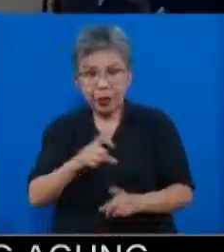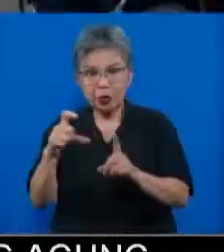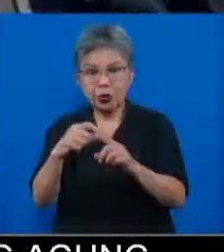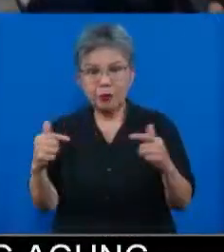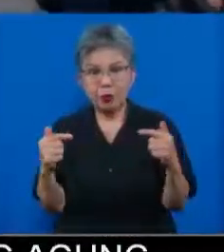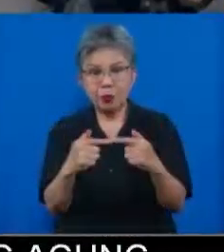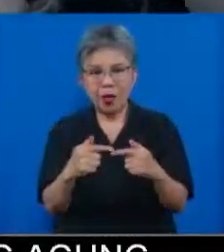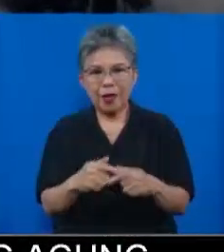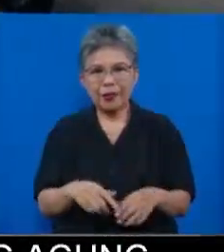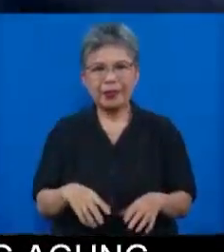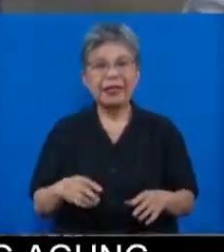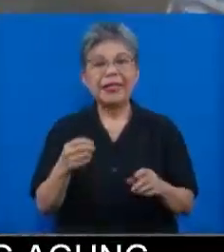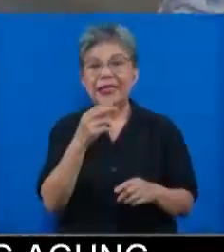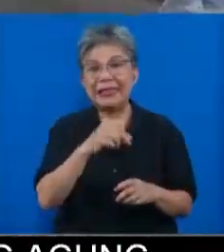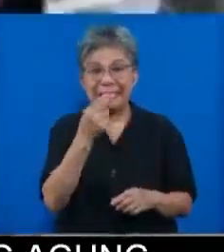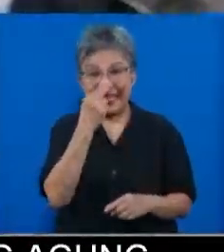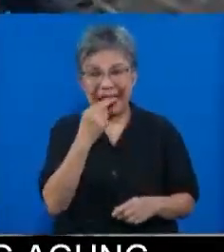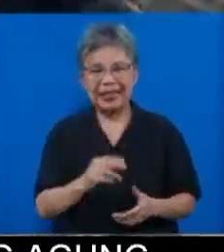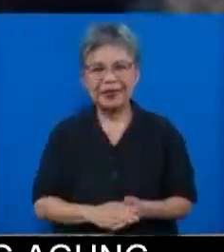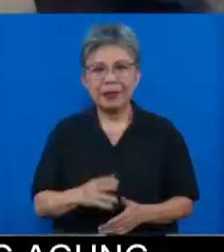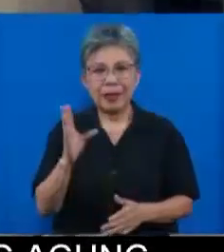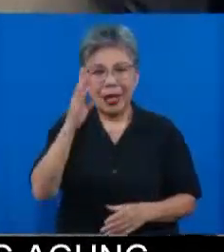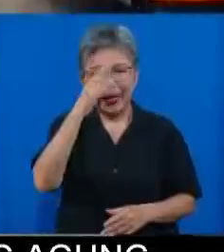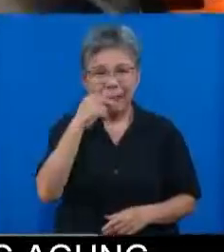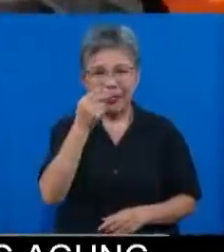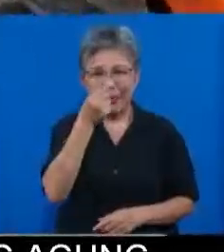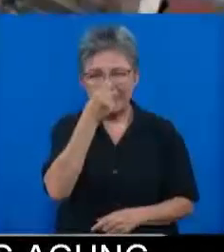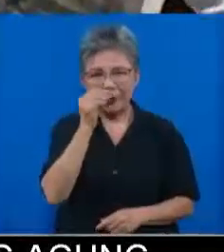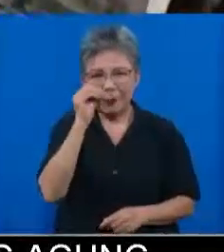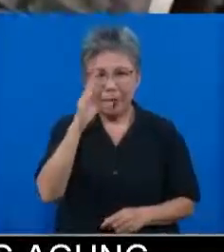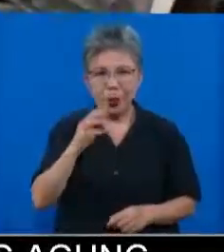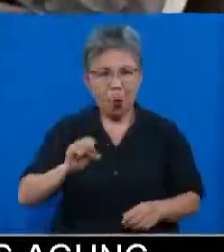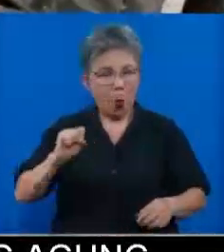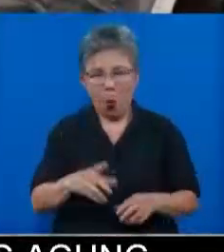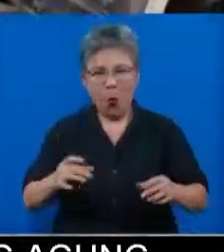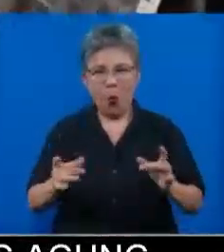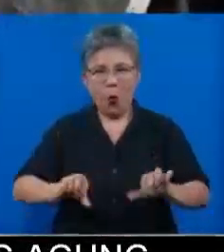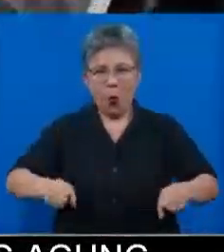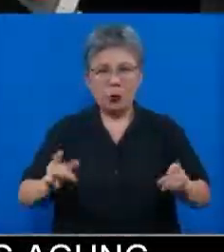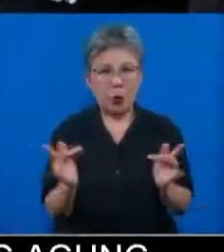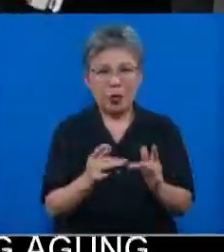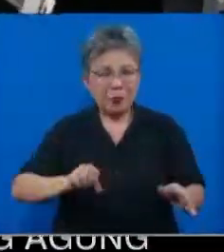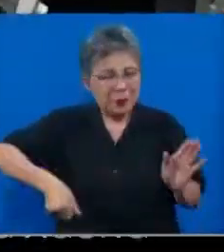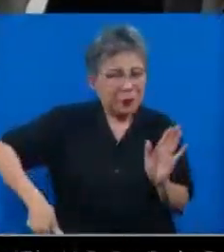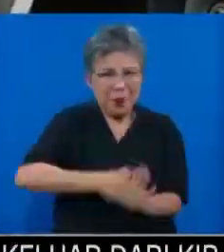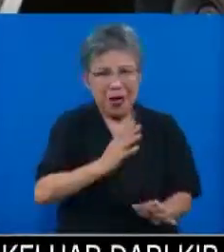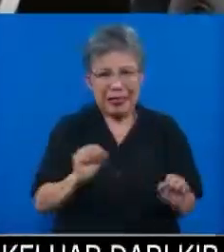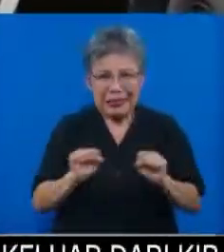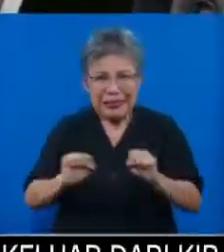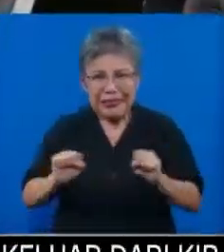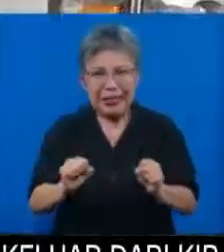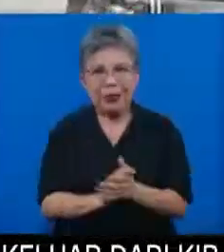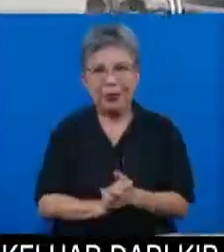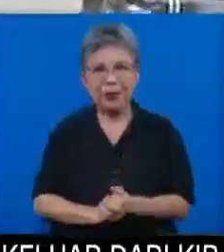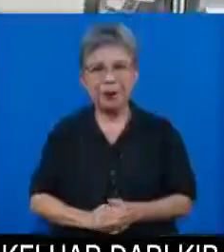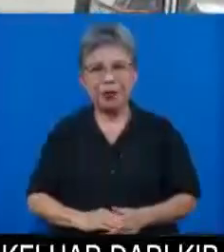Perhubungan di kawasan Atrium Senen, Jakarta Pusat Kamis pagi tadi, sontak membuat sejumlah pengemudi ojek online melarikan diri. Meski gagal